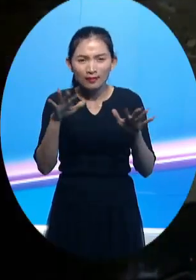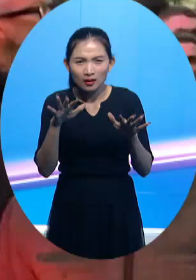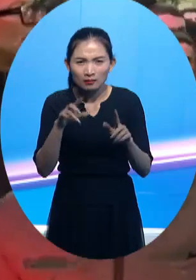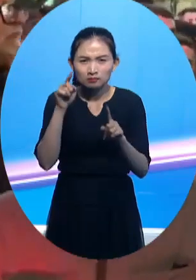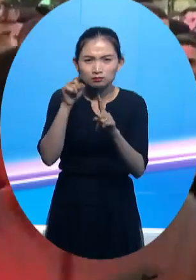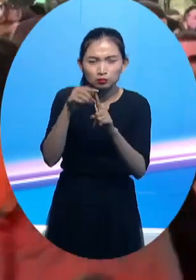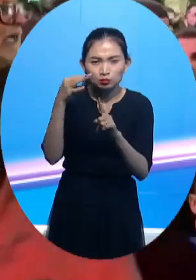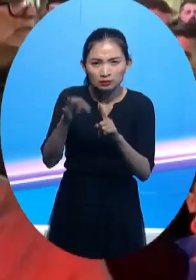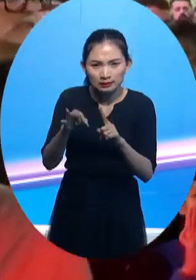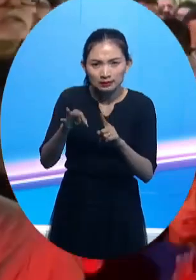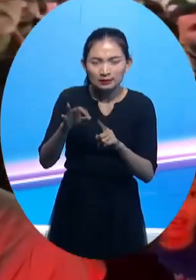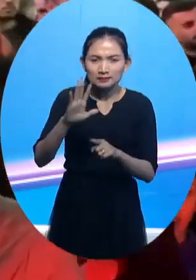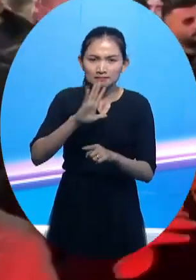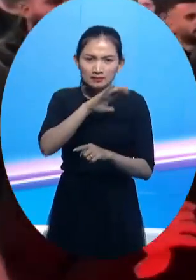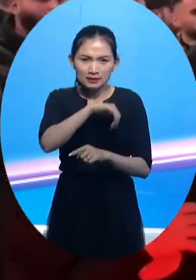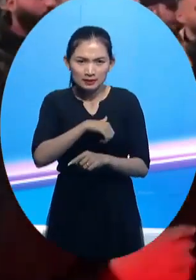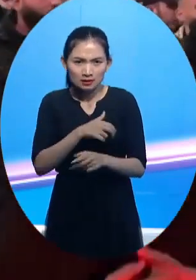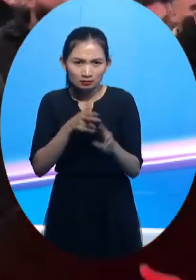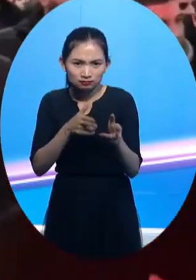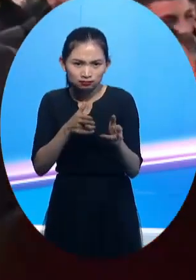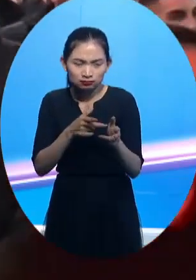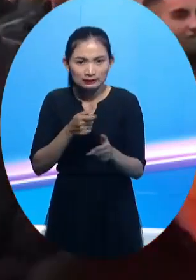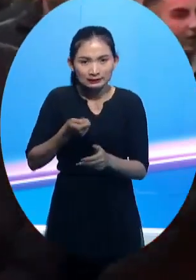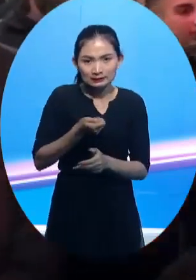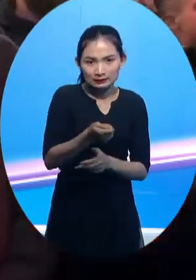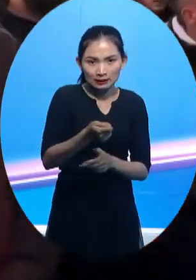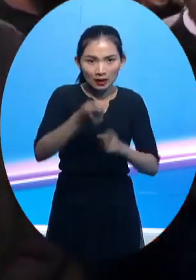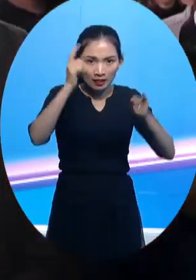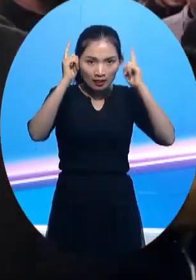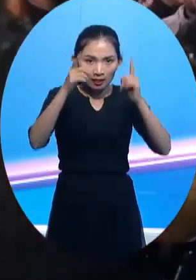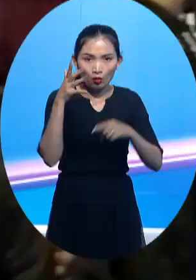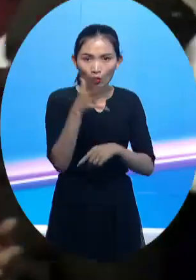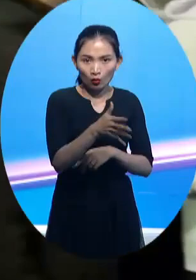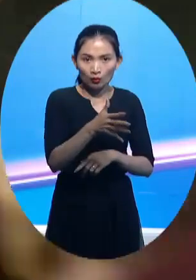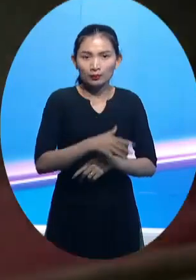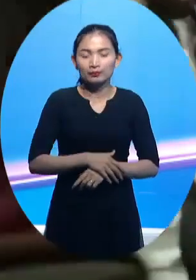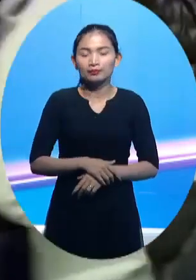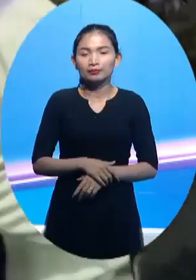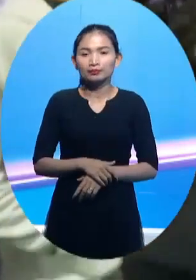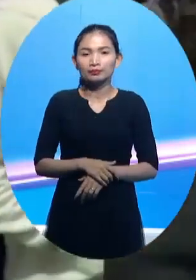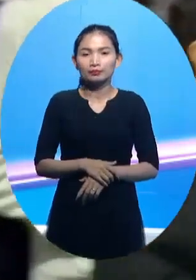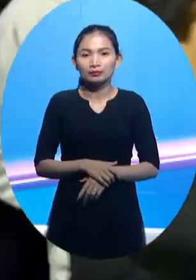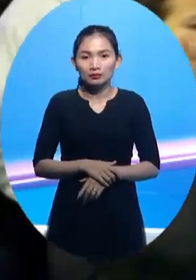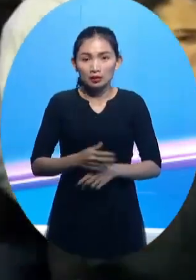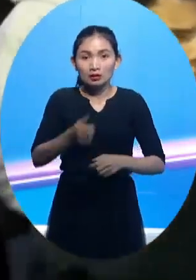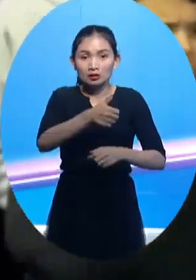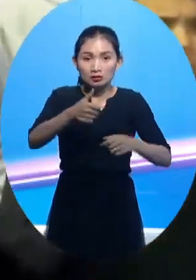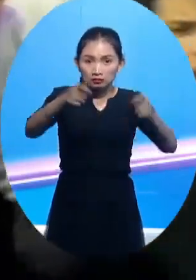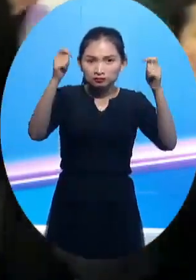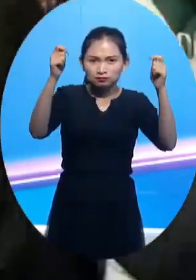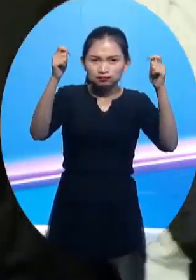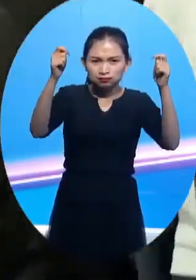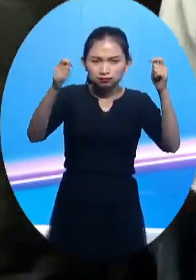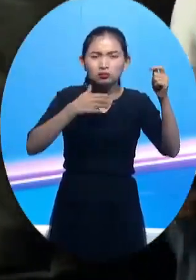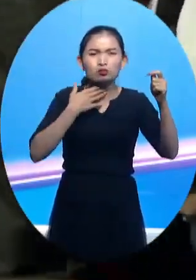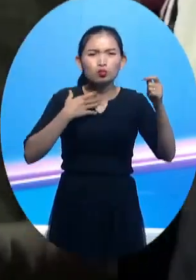Palestine đông đảo Người Palestine đã đổ ra đường tại thành phố ramala ở bờ Tây sông Jordan hồ vàng các khổ hiệu đòi trả thù cho vụ